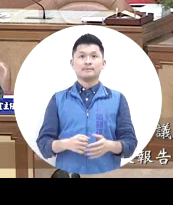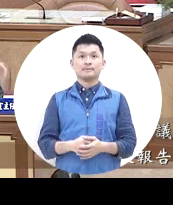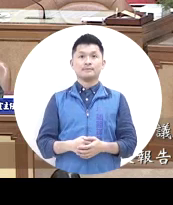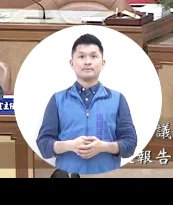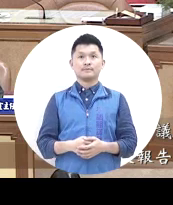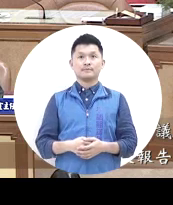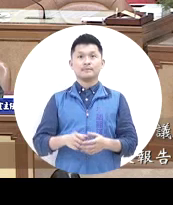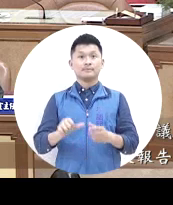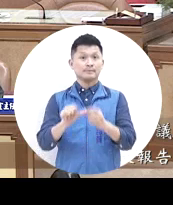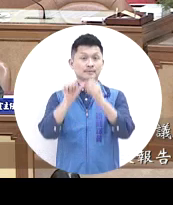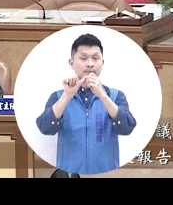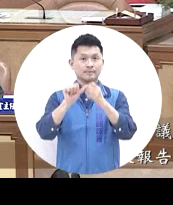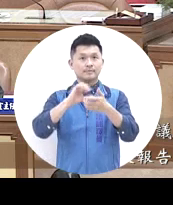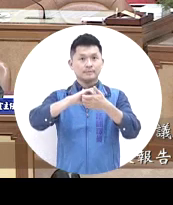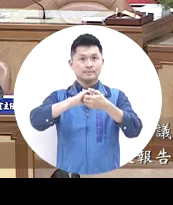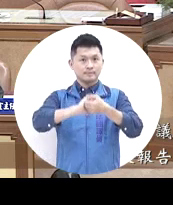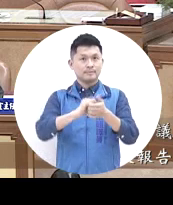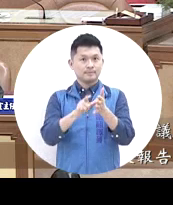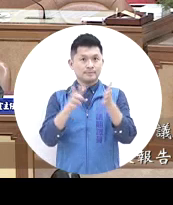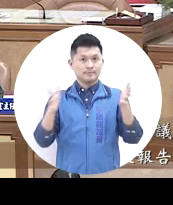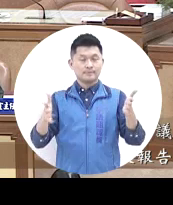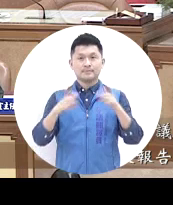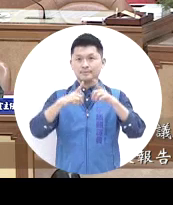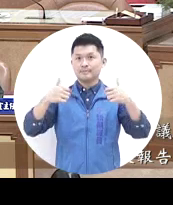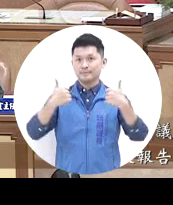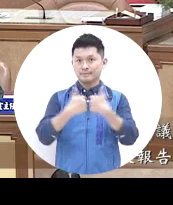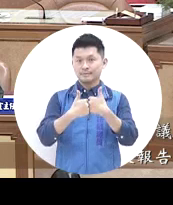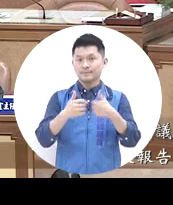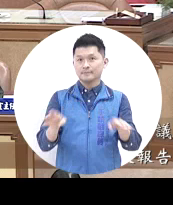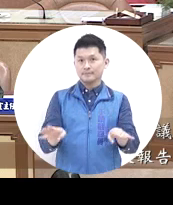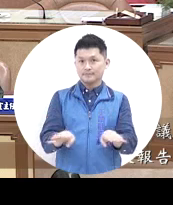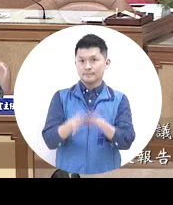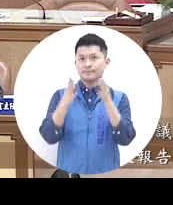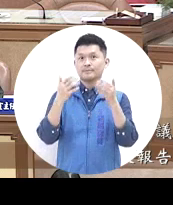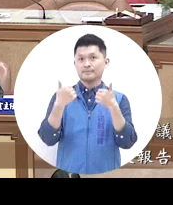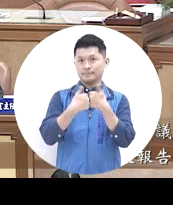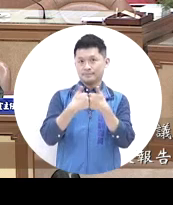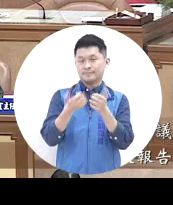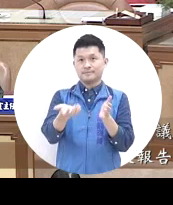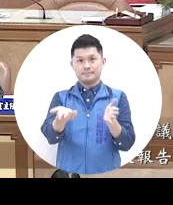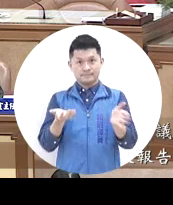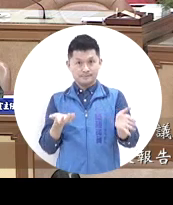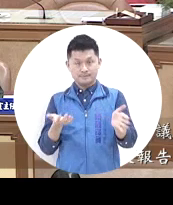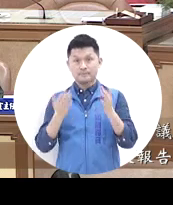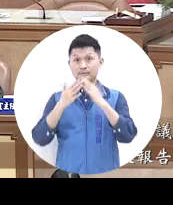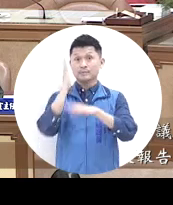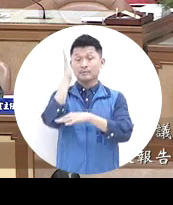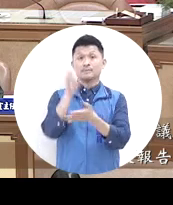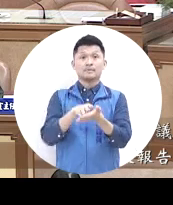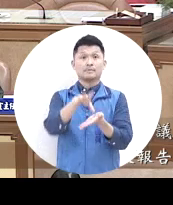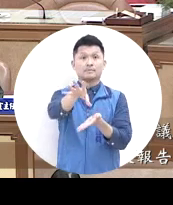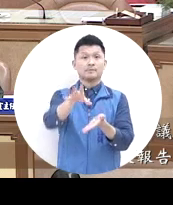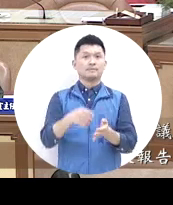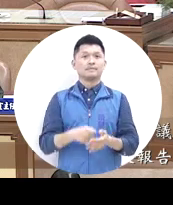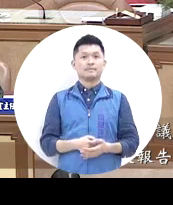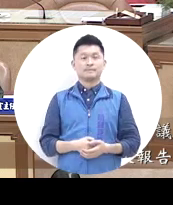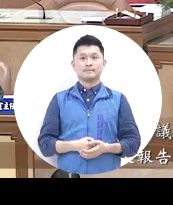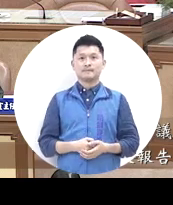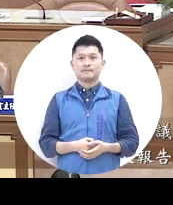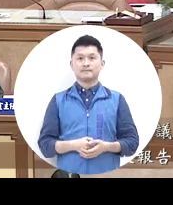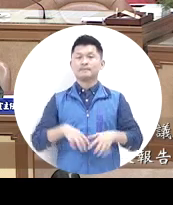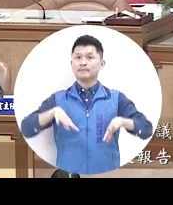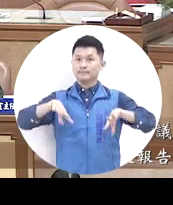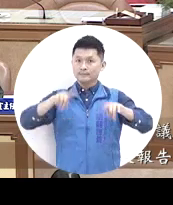次定期大会在开议之前，市政报告特别先